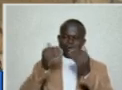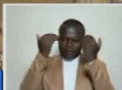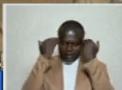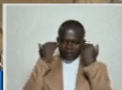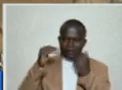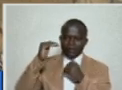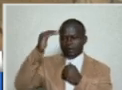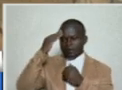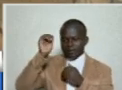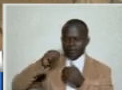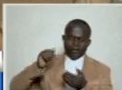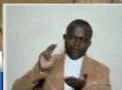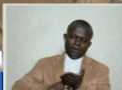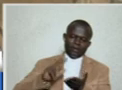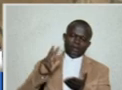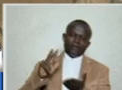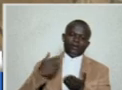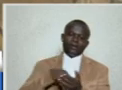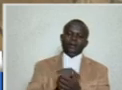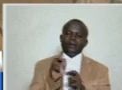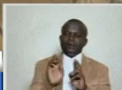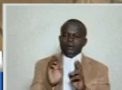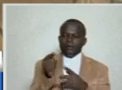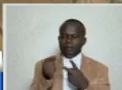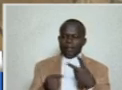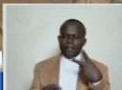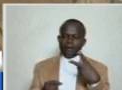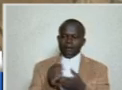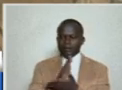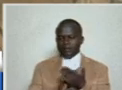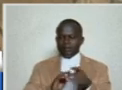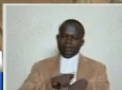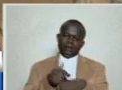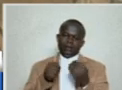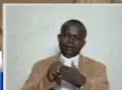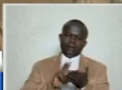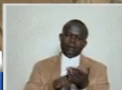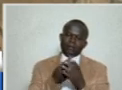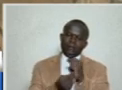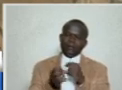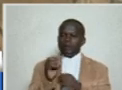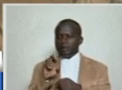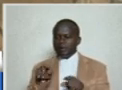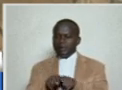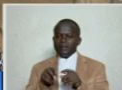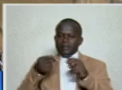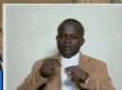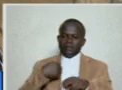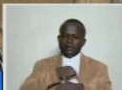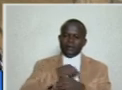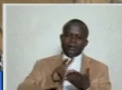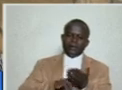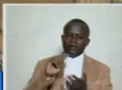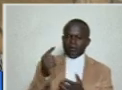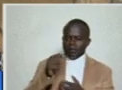ngo rubemeze. Rero tuba twiteze ibintu bibiri, hari igihe babemeza bombi, hari n'igihe nyine nk'uko byatugendekeye bakemeza